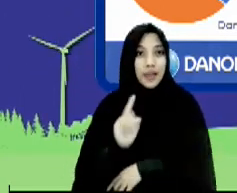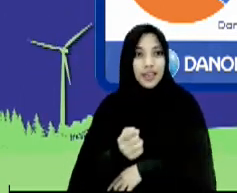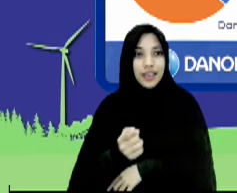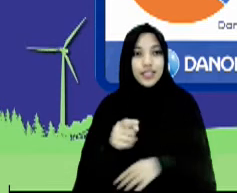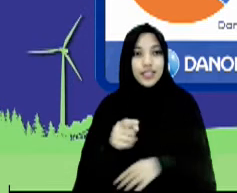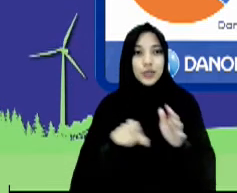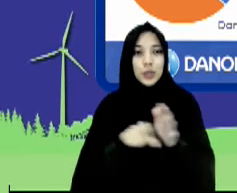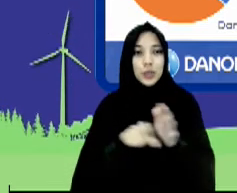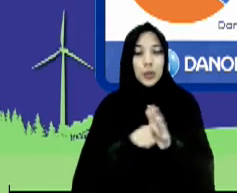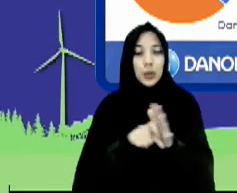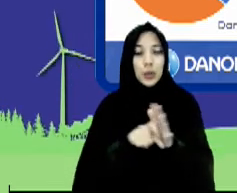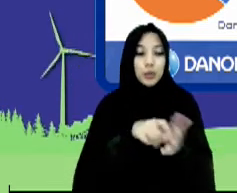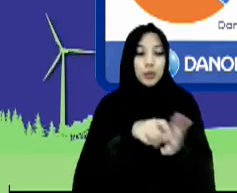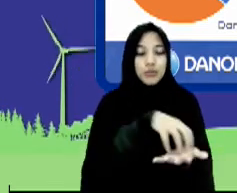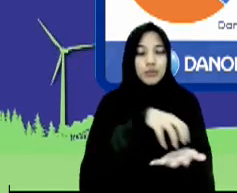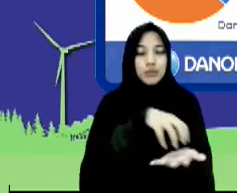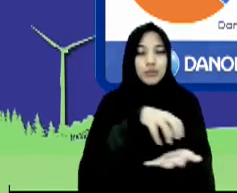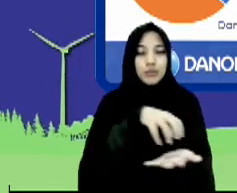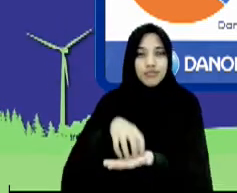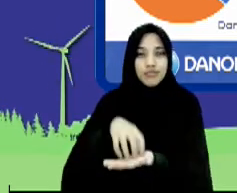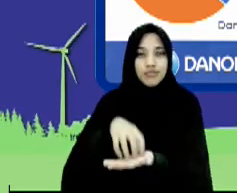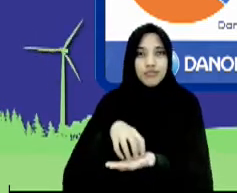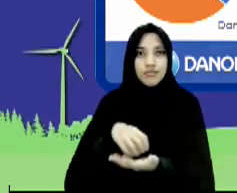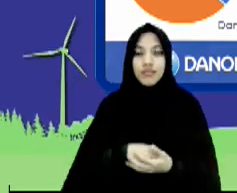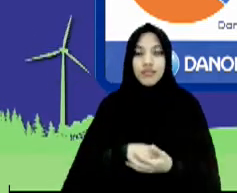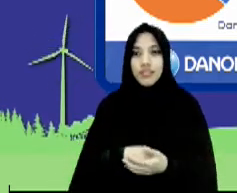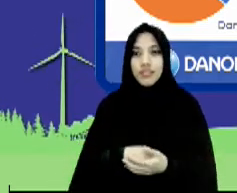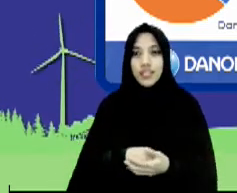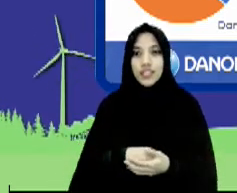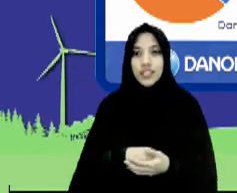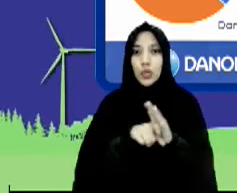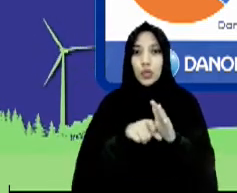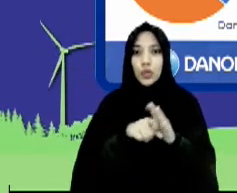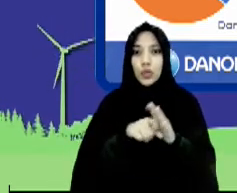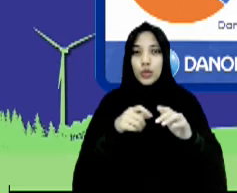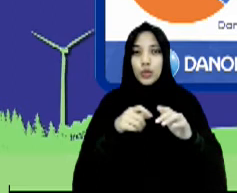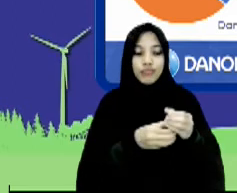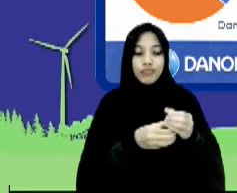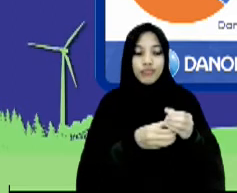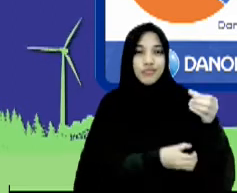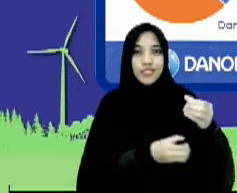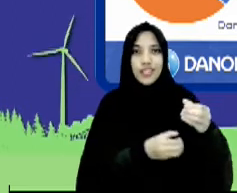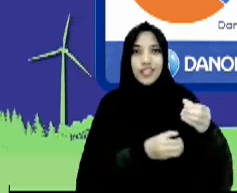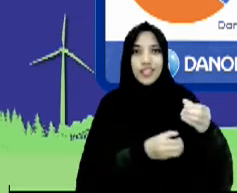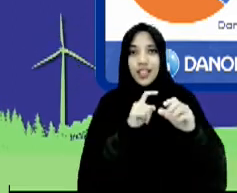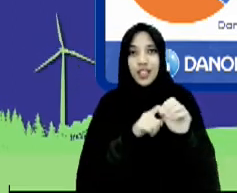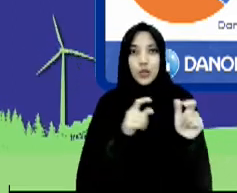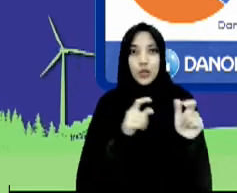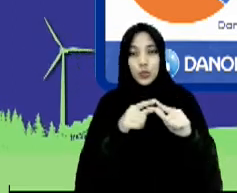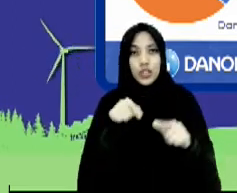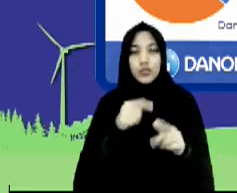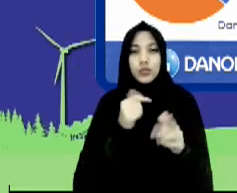kemasannya 100% material daur ulang seperti misalnya aqualif ini dan Aqua 600 mili itu kita bisa menekan emisi CO2 itu hingga